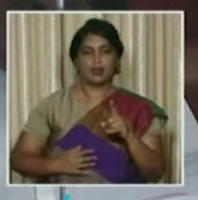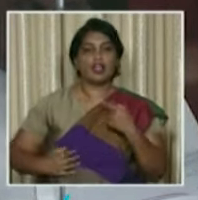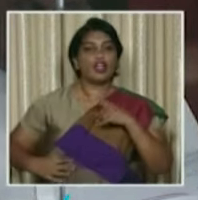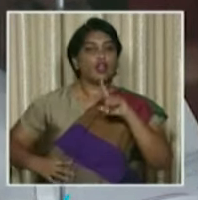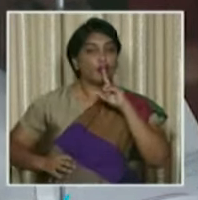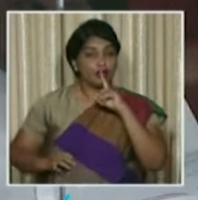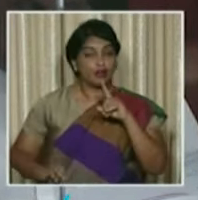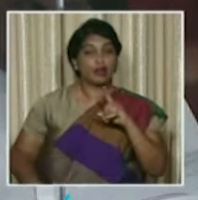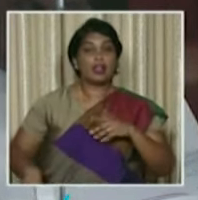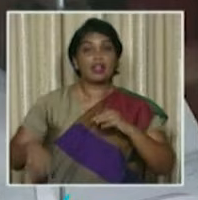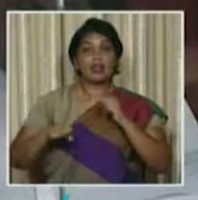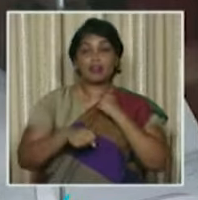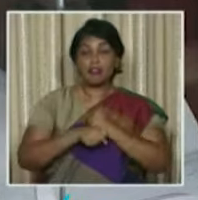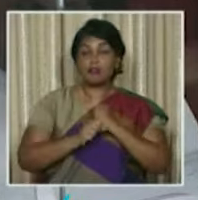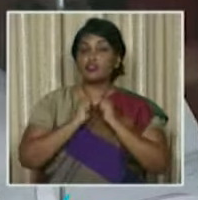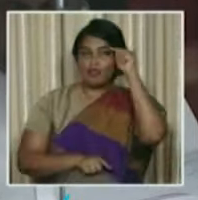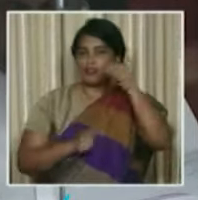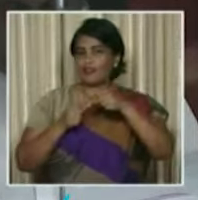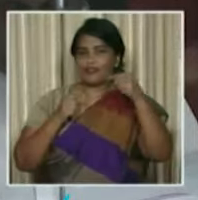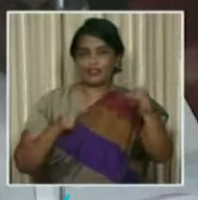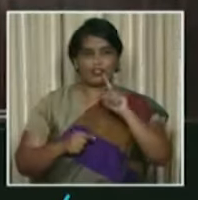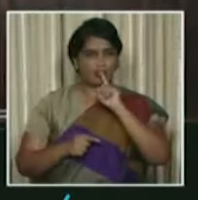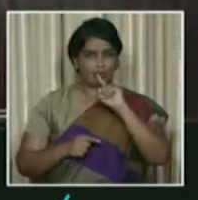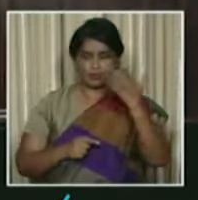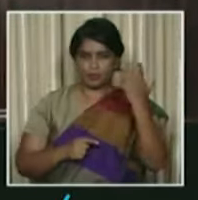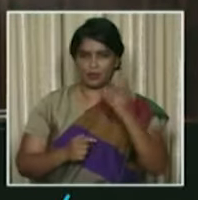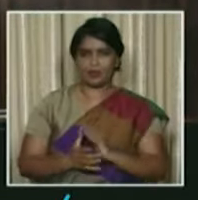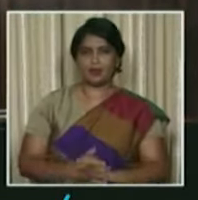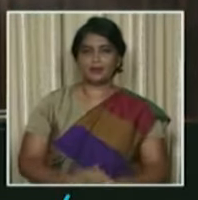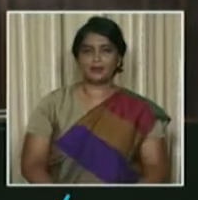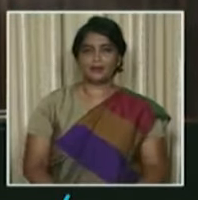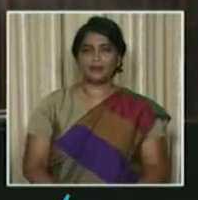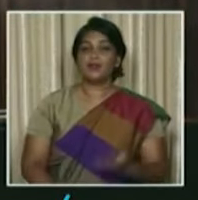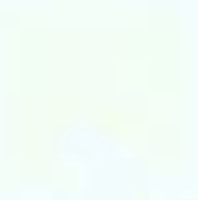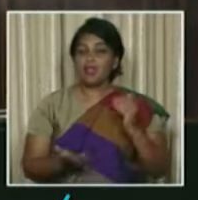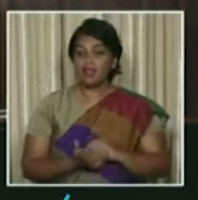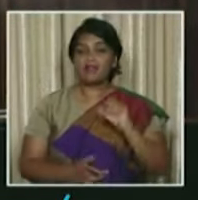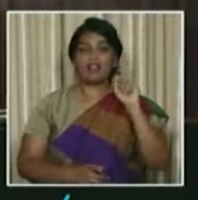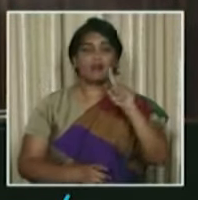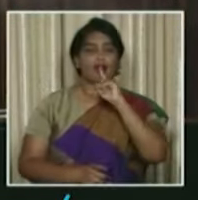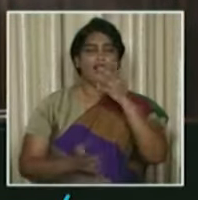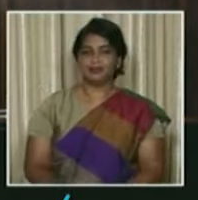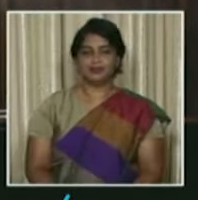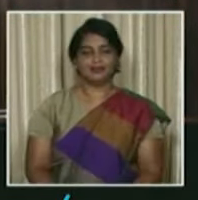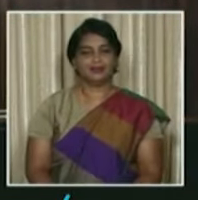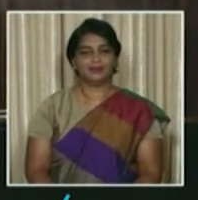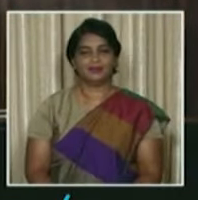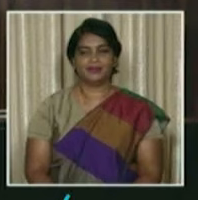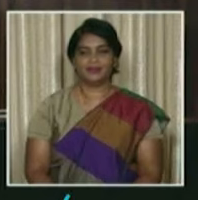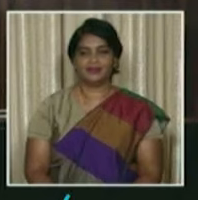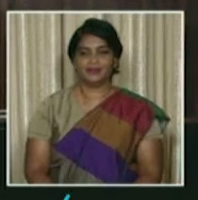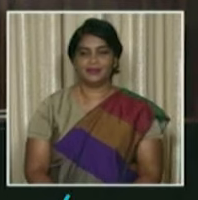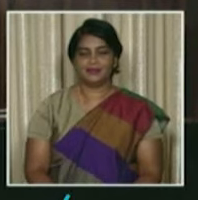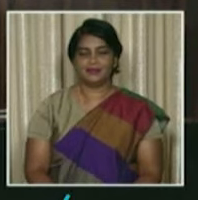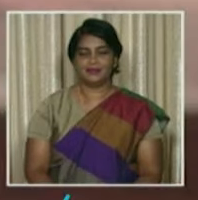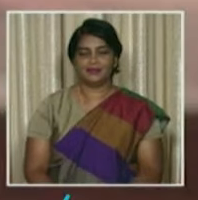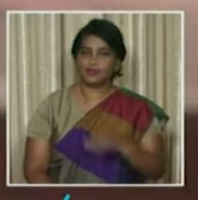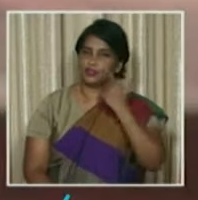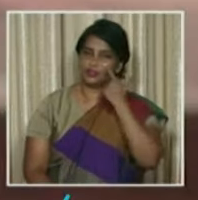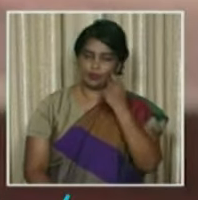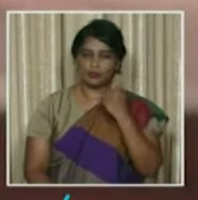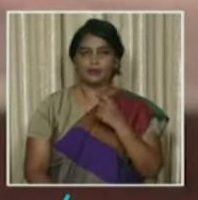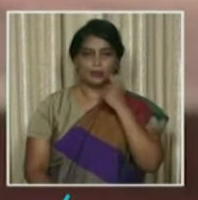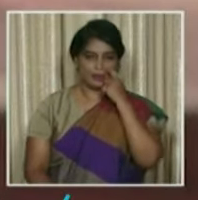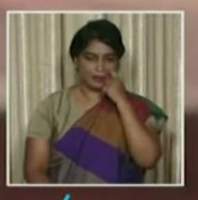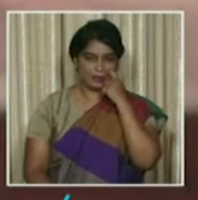කිව්වේ මේ රාජ්‍ය සේවකයන්ට වෙච්ච අසාධාරණේ. දැන් ඔබතුමා තව එතුමාගේ නම කියලා ආයිමත් මේ නම උස්සගත්තා. මොකද කතා නායකතුමනි සභාව වෙන්න මම දන්නවා